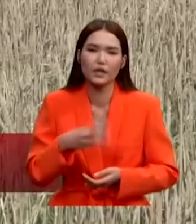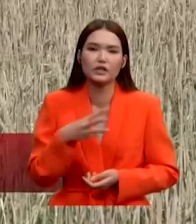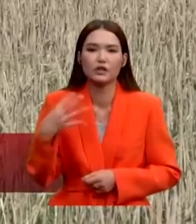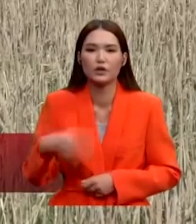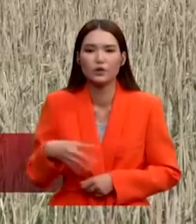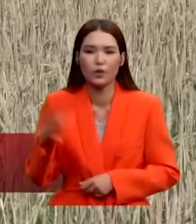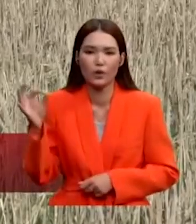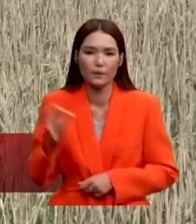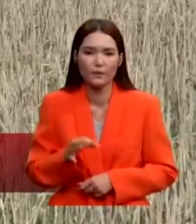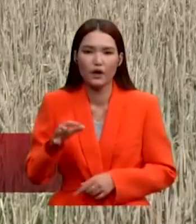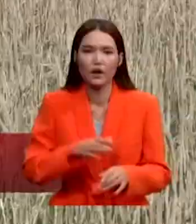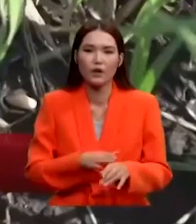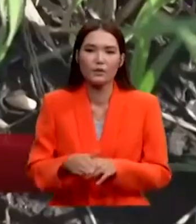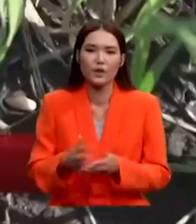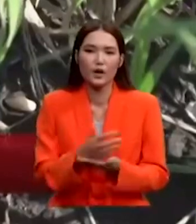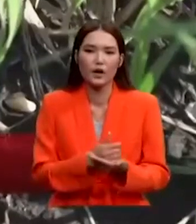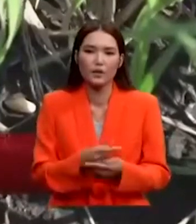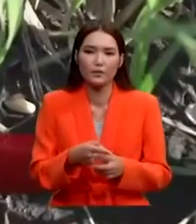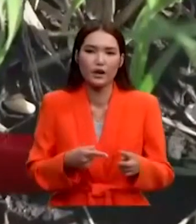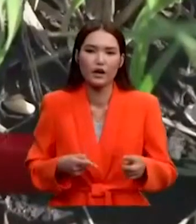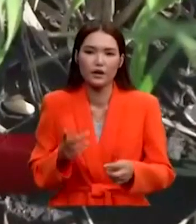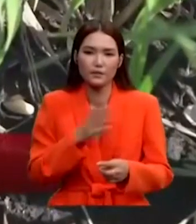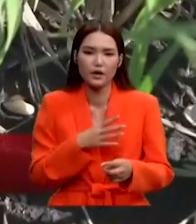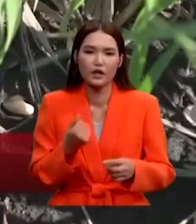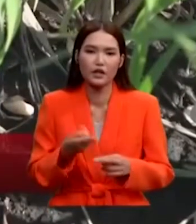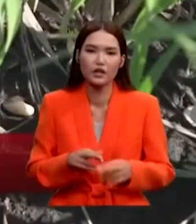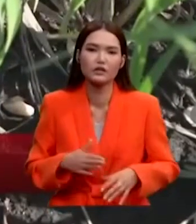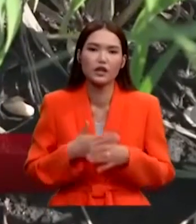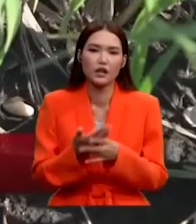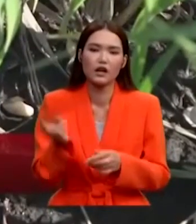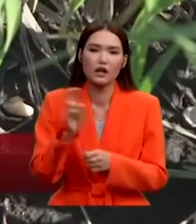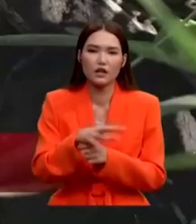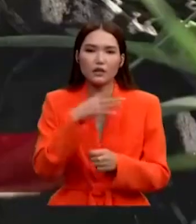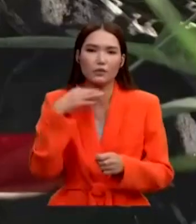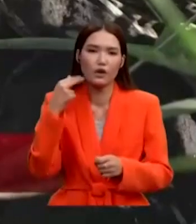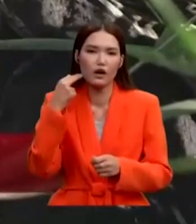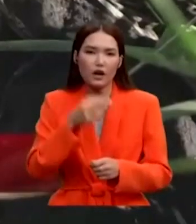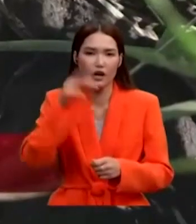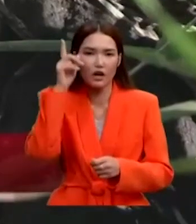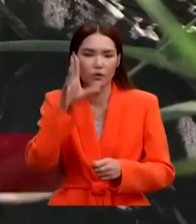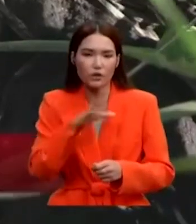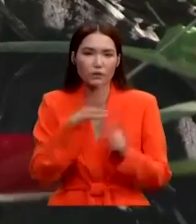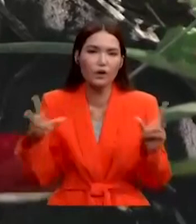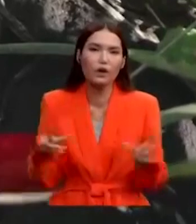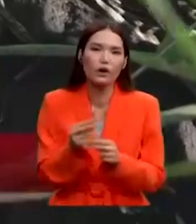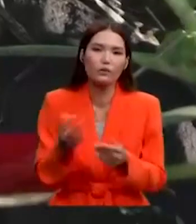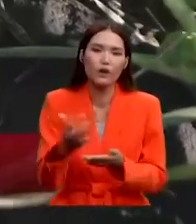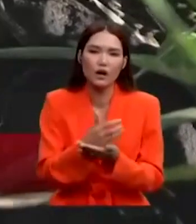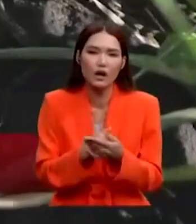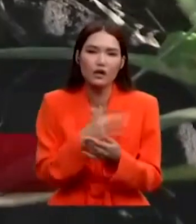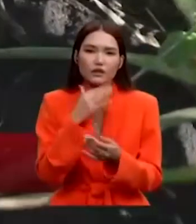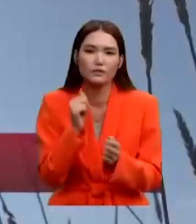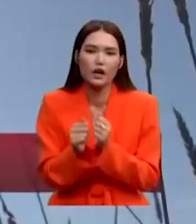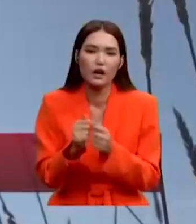40% проросло в колосе. Большая часть урожая пойдет на корм скоту, а ту качественную пшеницу, что удастся убрать, аграрии оставят